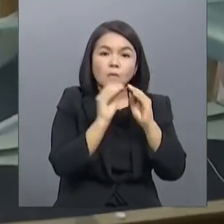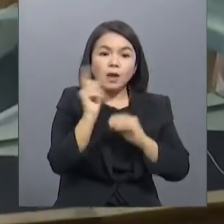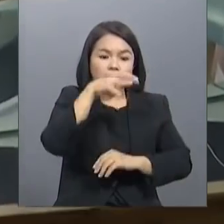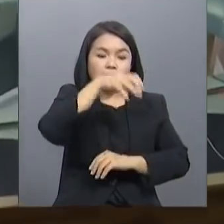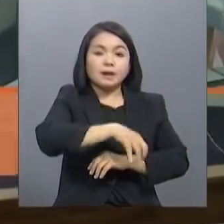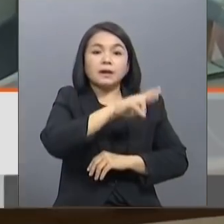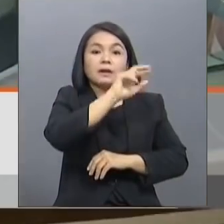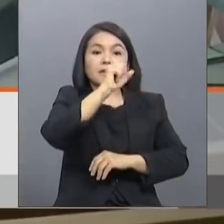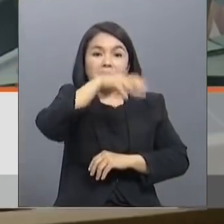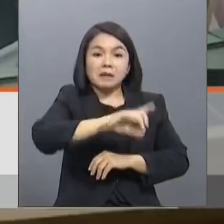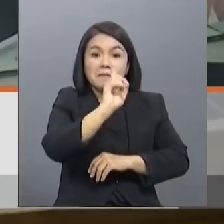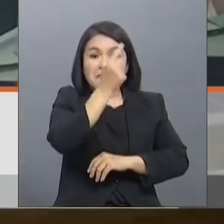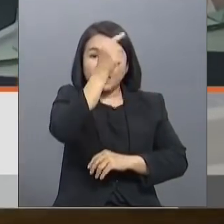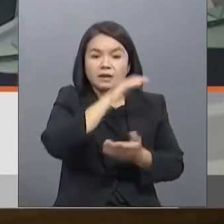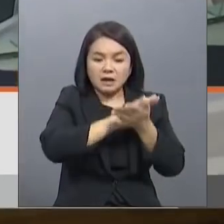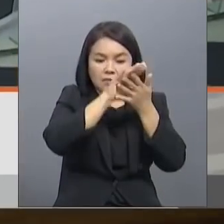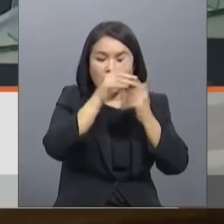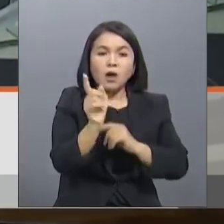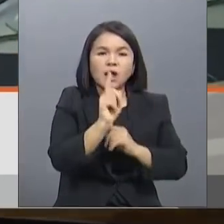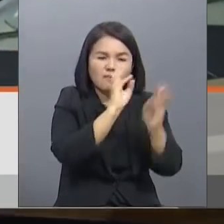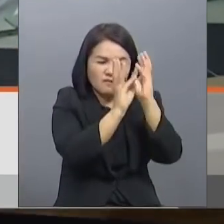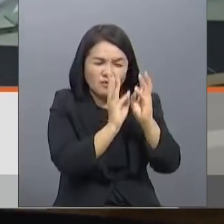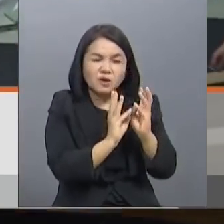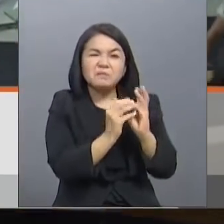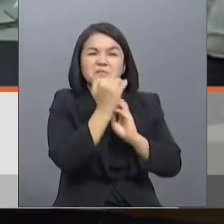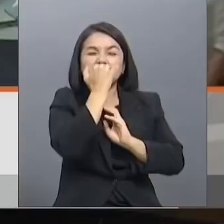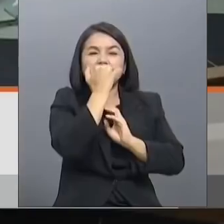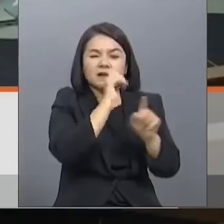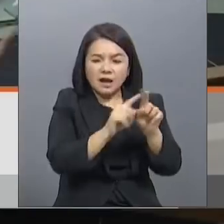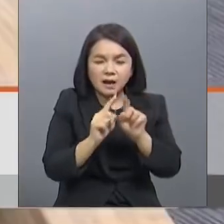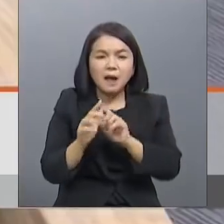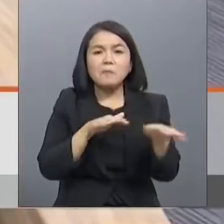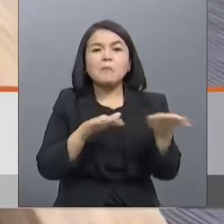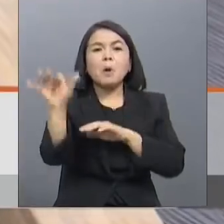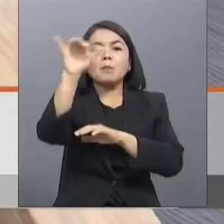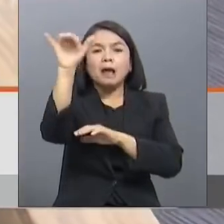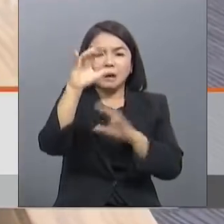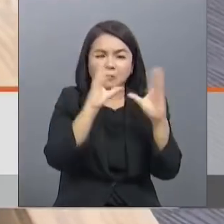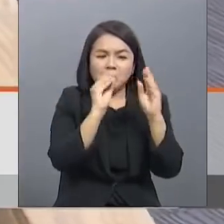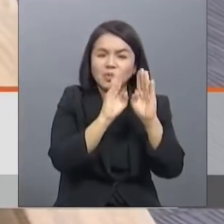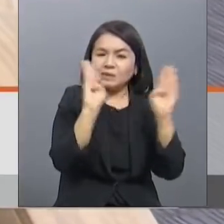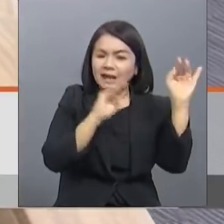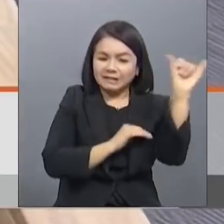รัฐธษฐาแ่งให่เมอสร้างเสร็อาจจะมีฝุน หรอมมลพิทย์จึยไม่พร้อมทจะใช้ประชุม